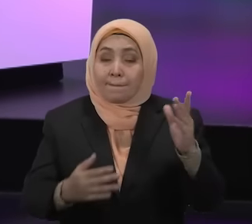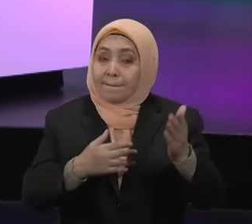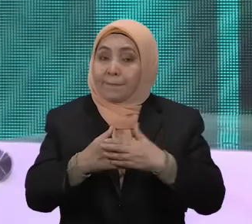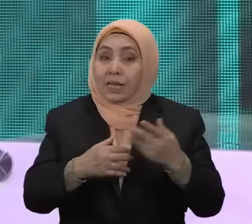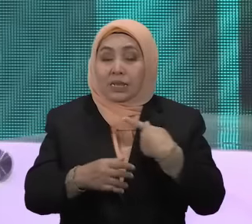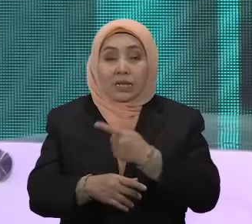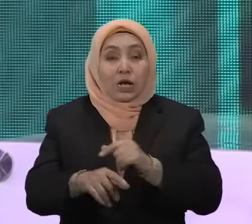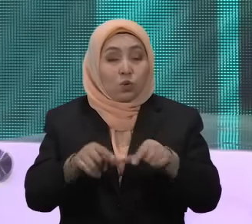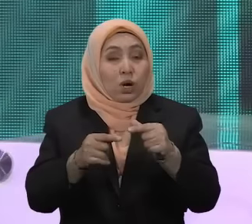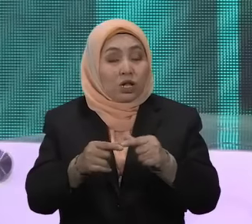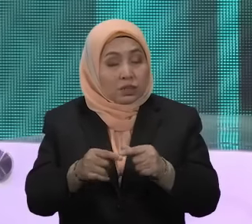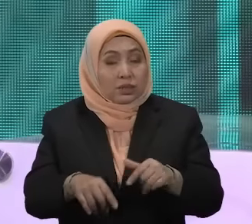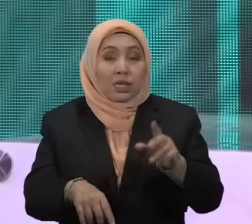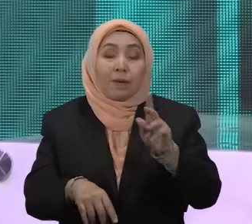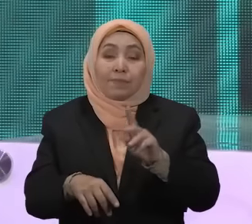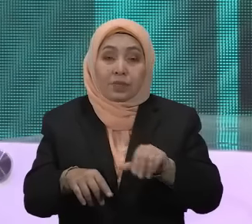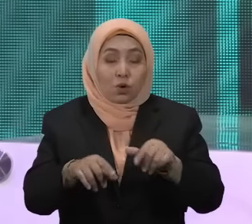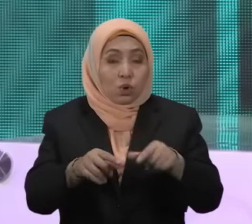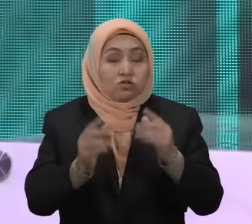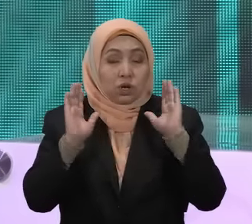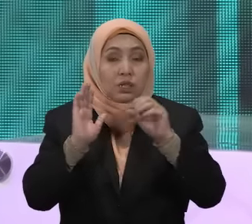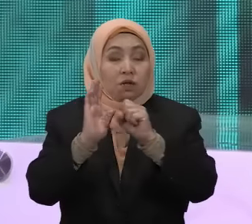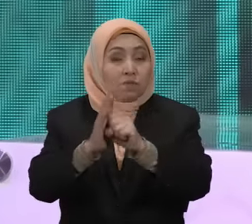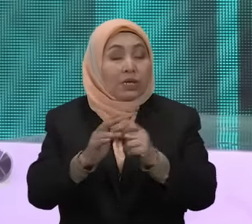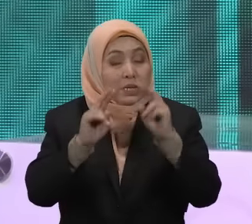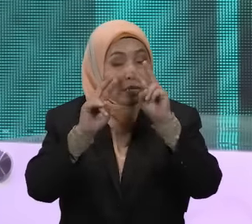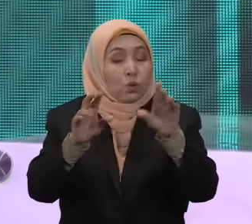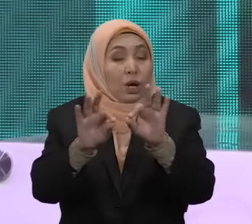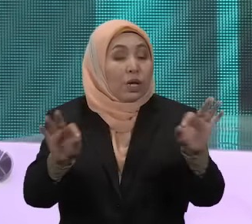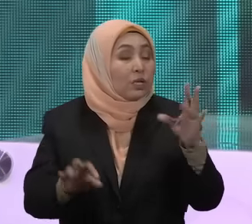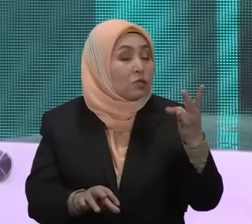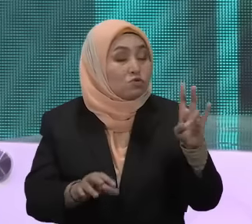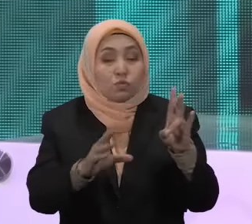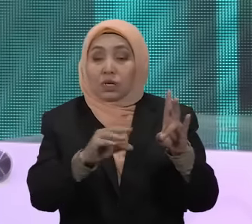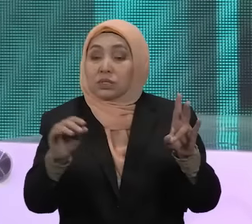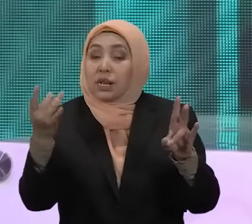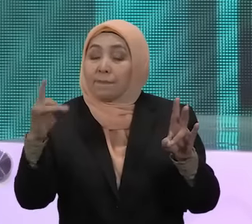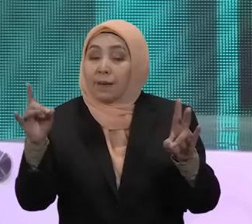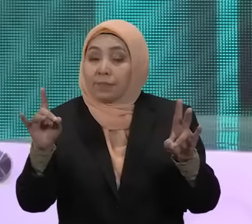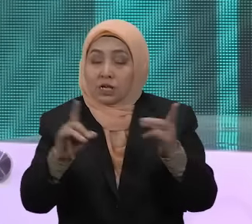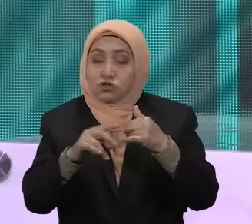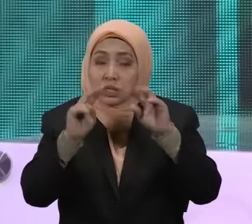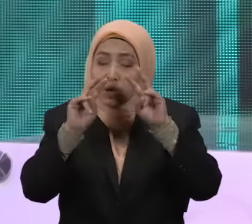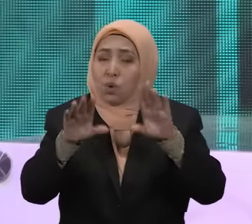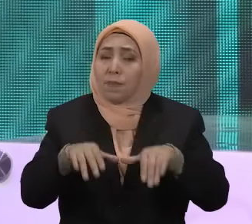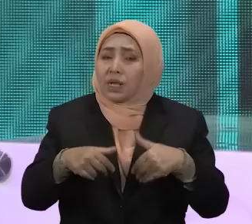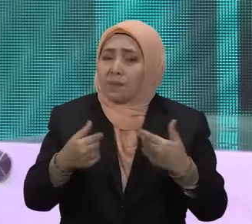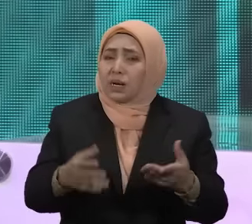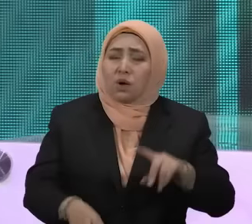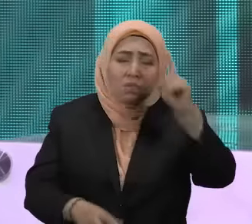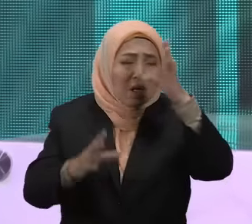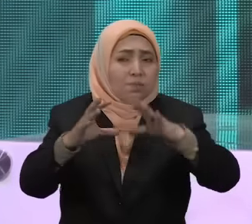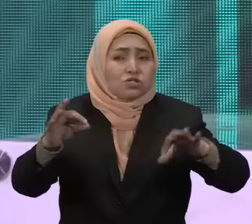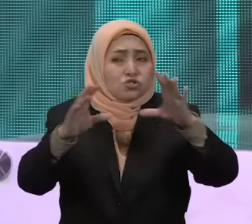Astagfirullahalazim. Kembali kita dalam My Quran Time, Quran Solat Infak. Pada hari ini sama-sama kita melihat kepada ayat yang ke-17 dan 18 Ustaz ya. Kita melihat bagaimana